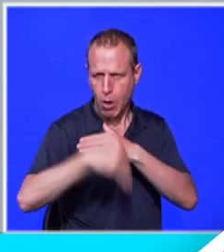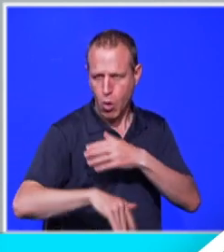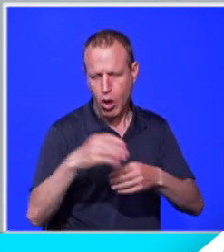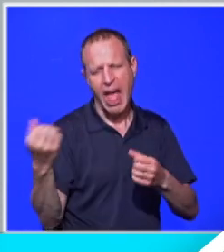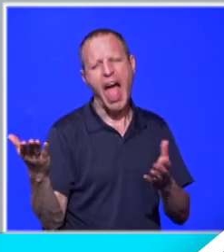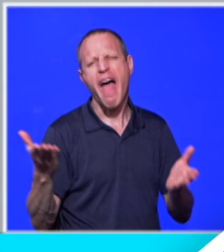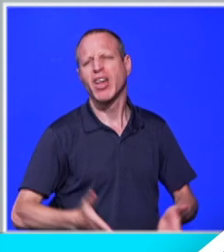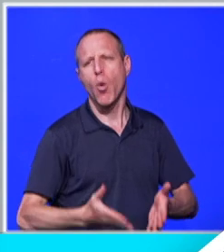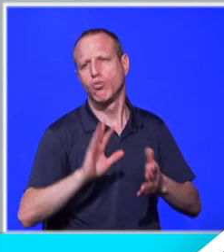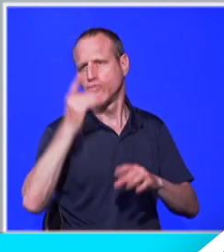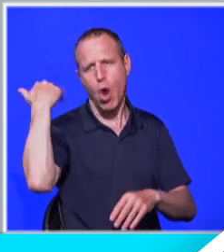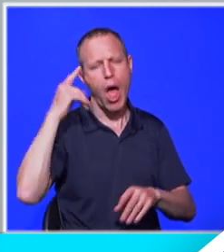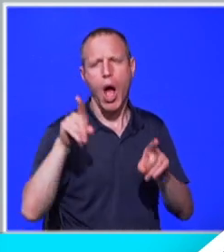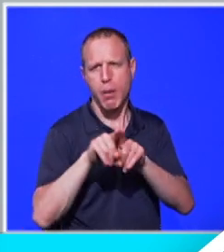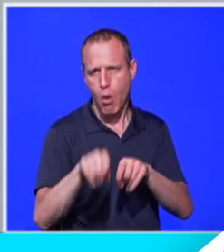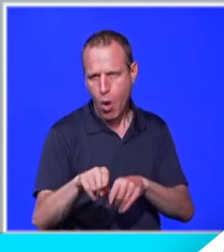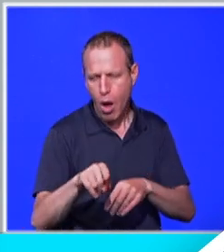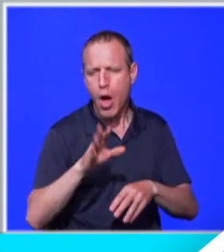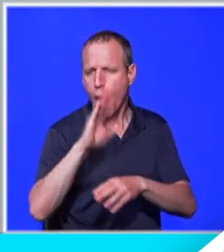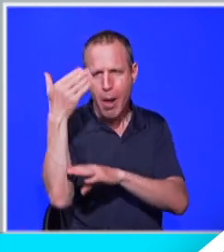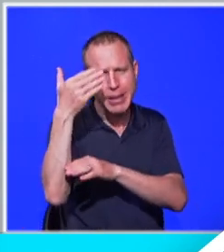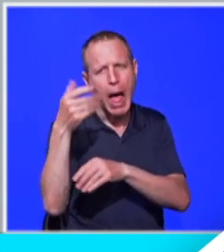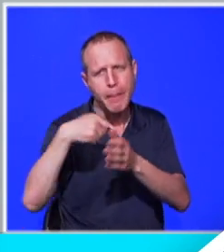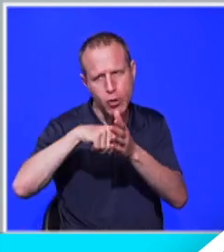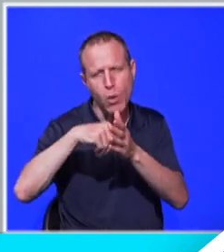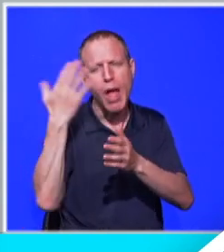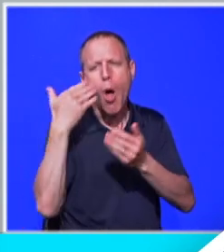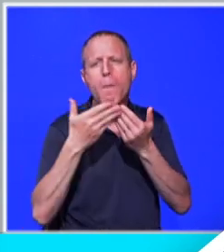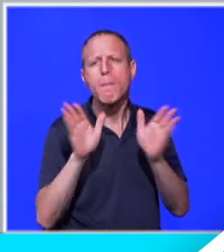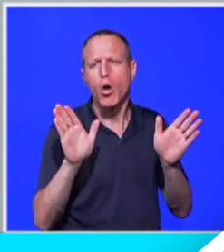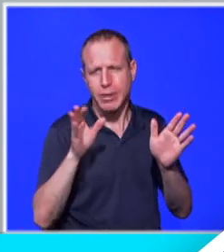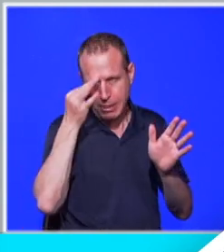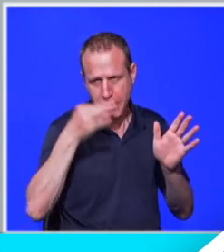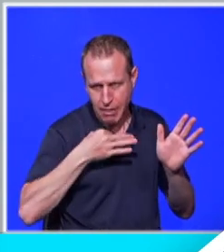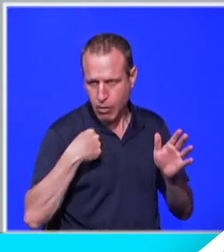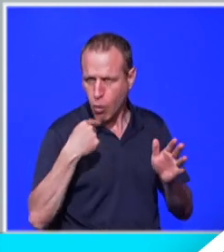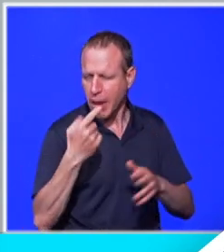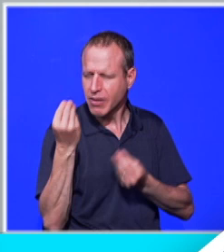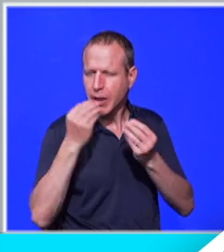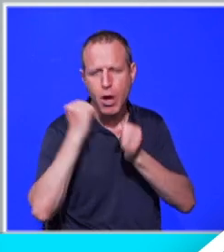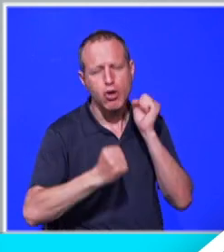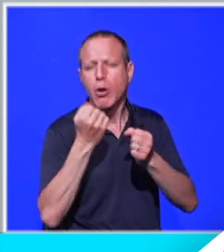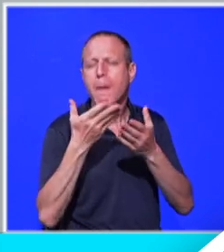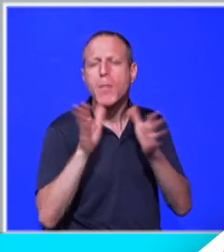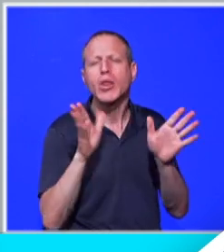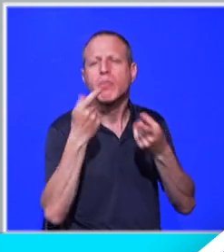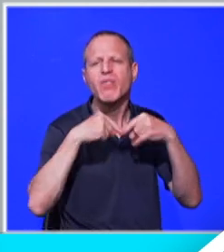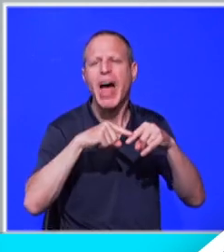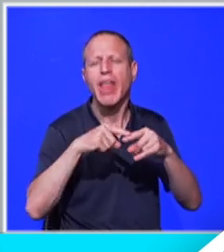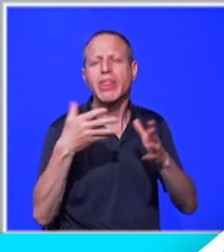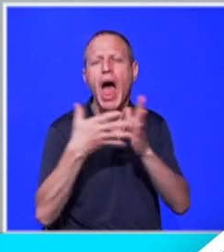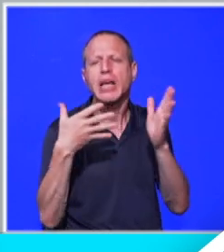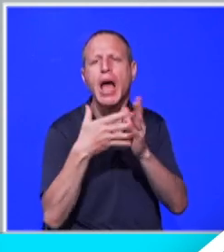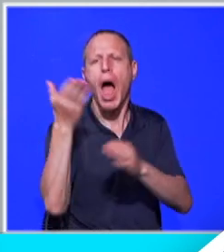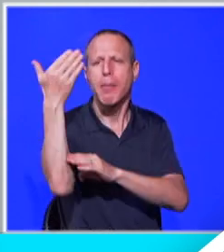הייתה כדוגמתה. בכל מדינה מתוקנת היו פותחים, שים לב, אני אומר דברים קשים, בוועדת חקירה